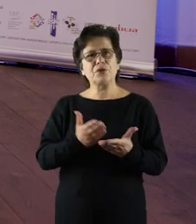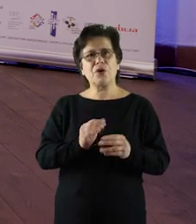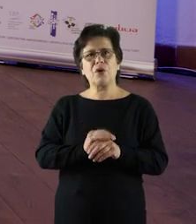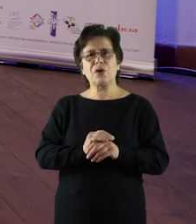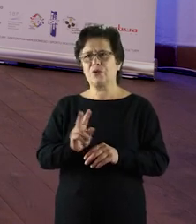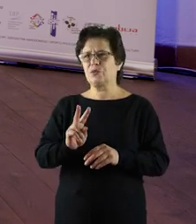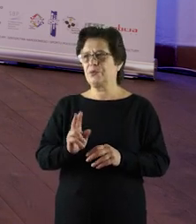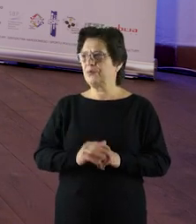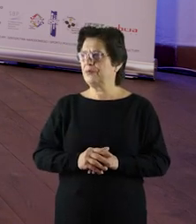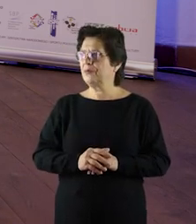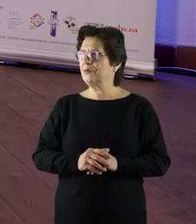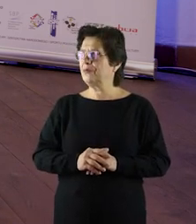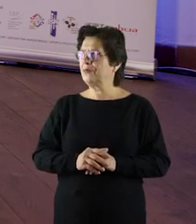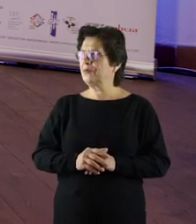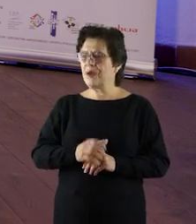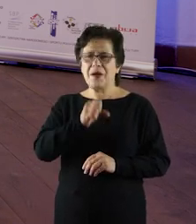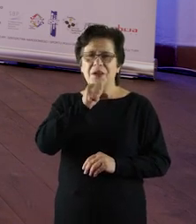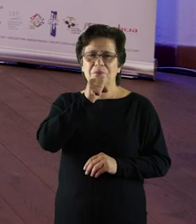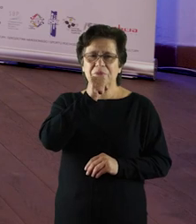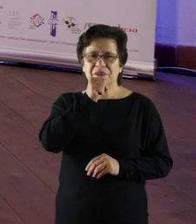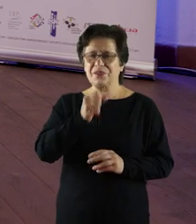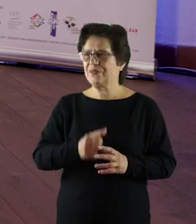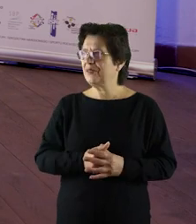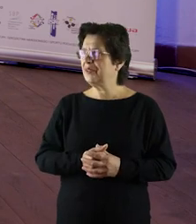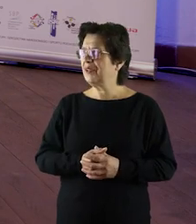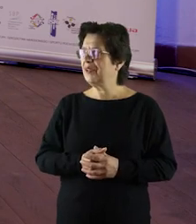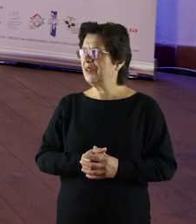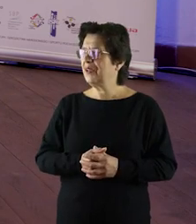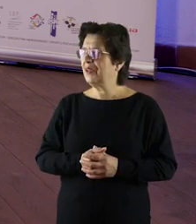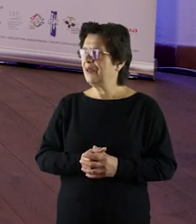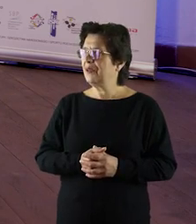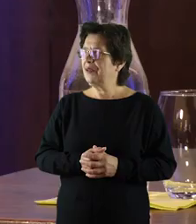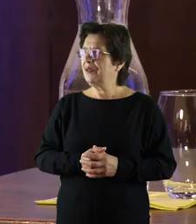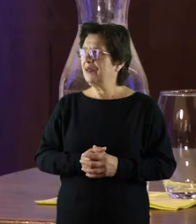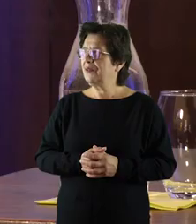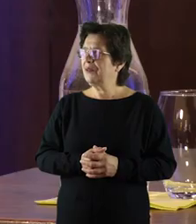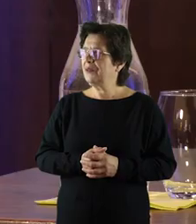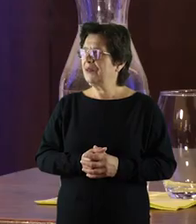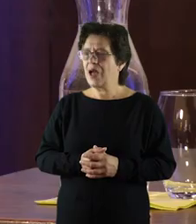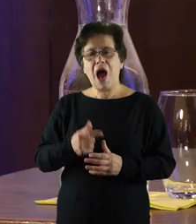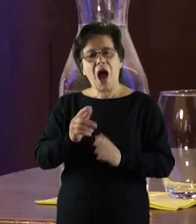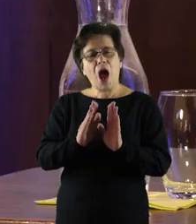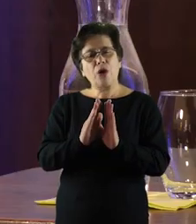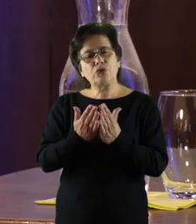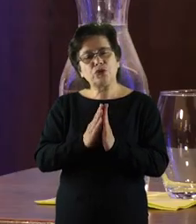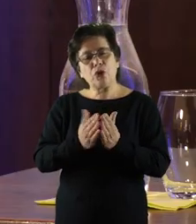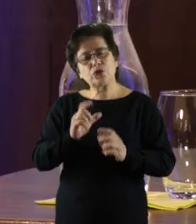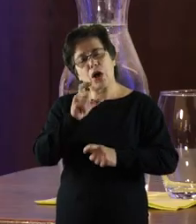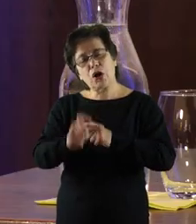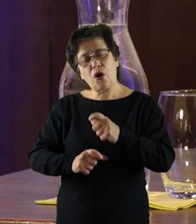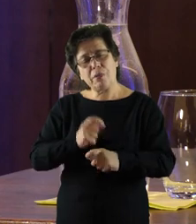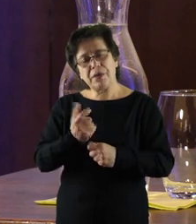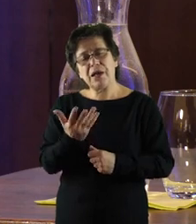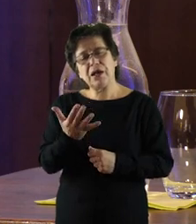O, ja dziękuję bardzo za pomoc z mikrofonem. Bo książkę robi jedna osoba czy więcej? Piękne